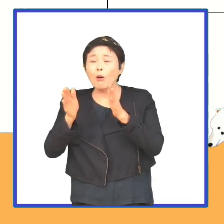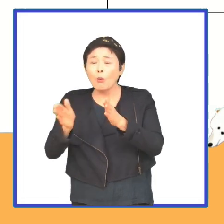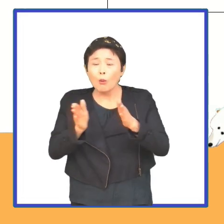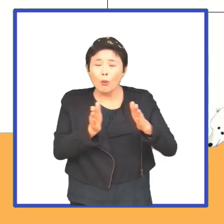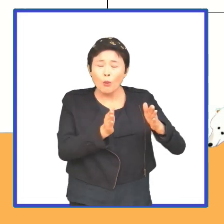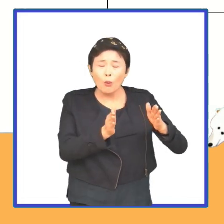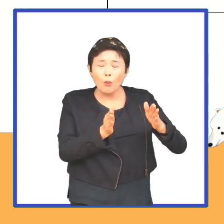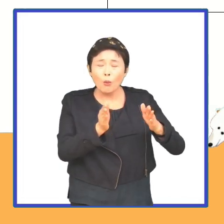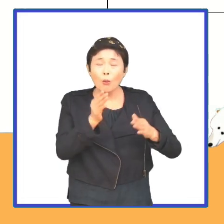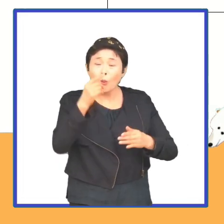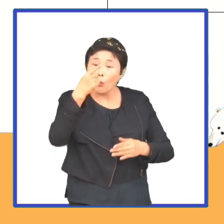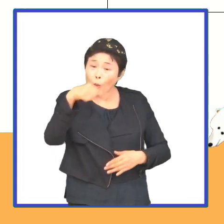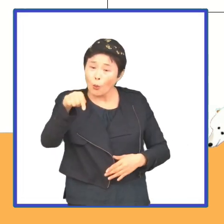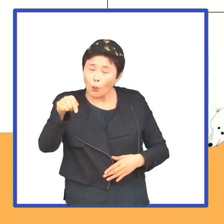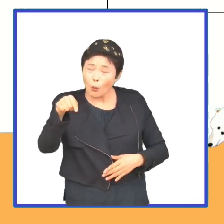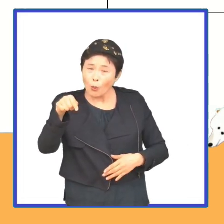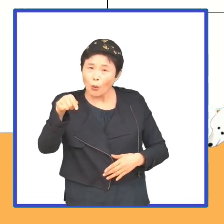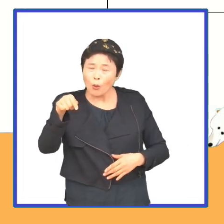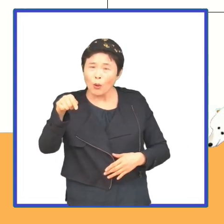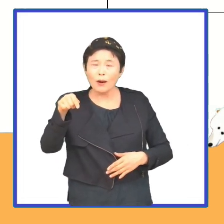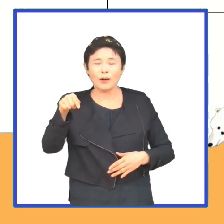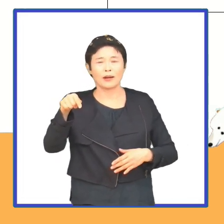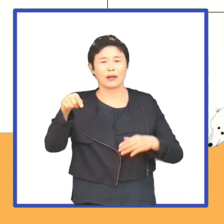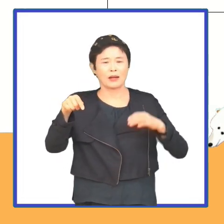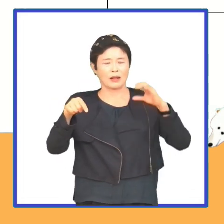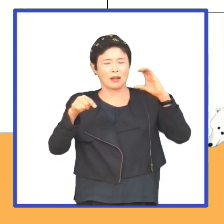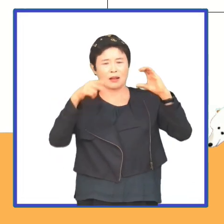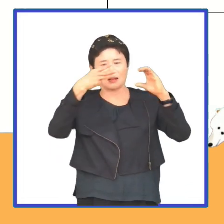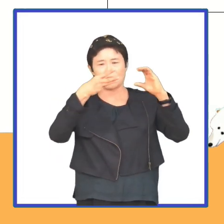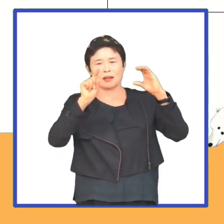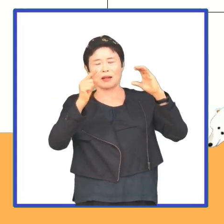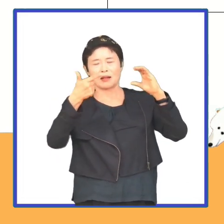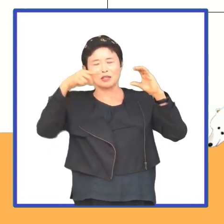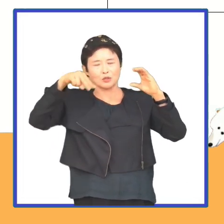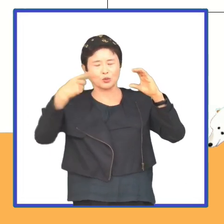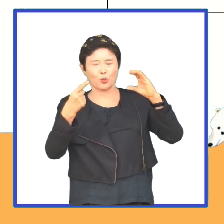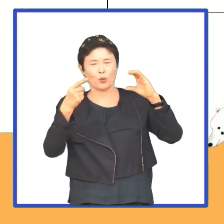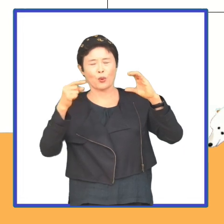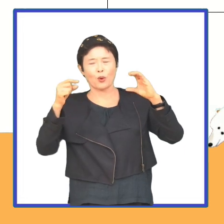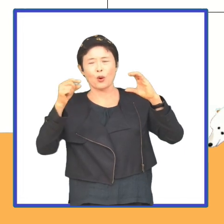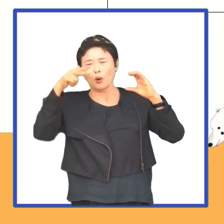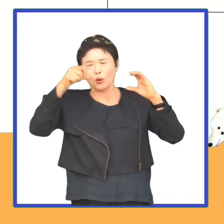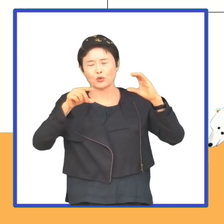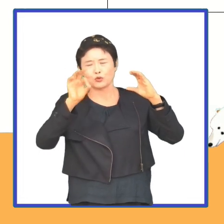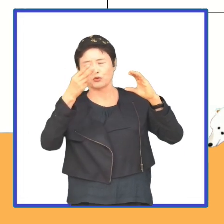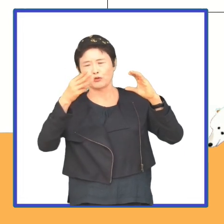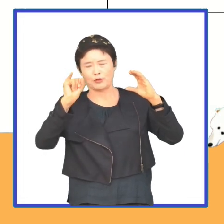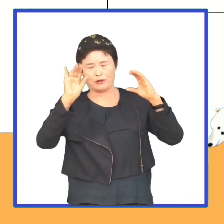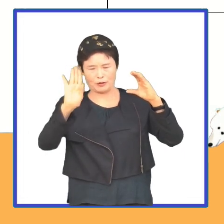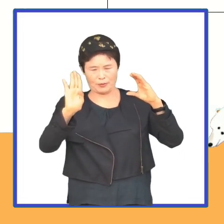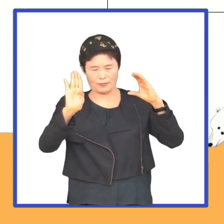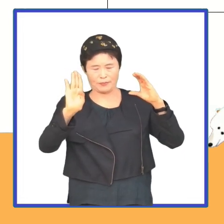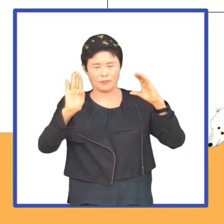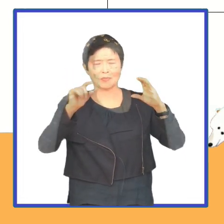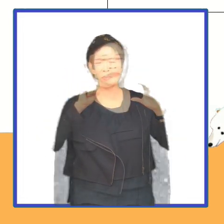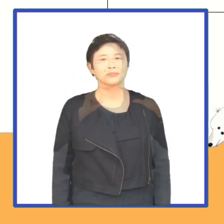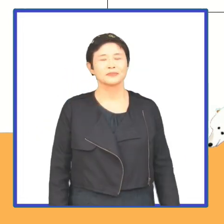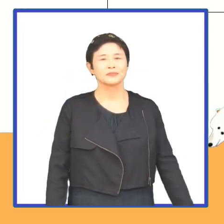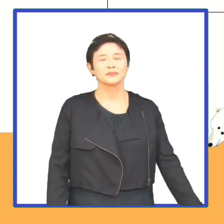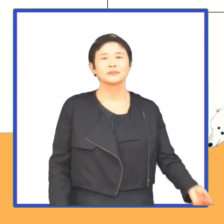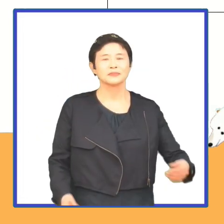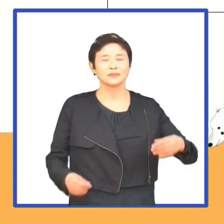할까요? 바로 탄소 중립입니다. 탄소 중립이란 이산화탄소의 배출을